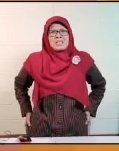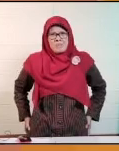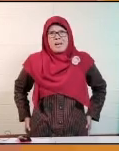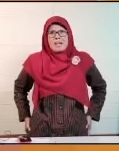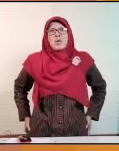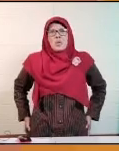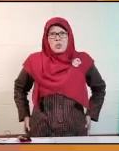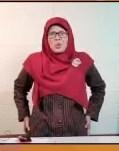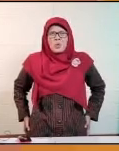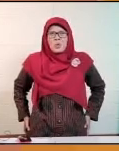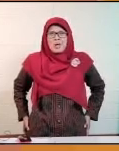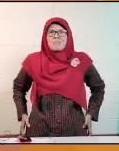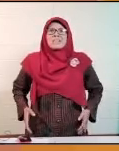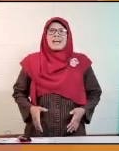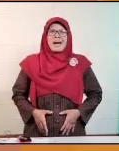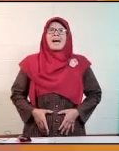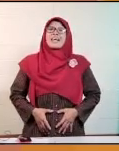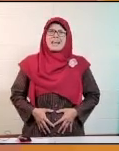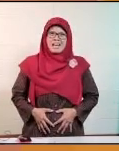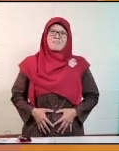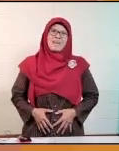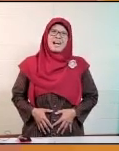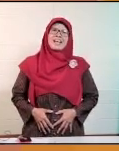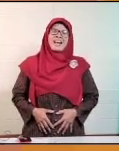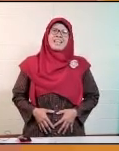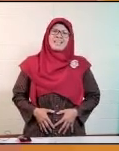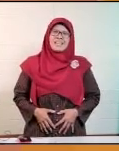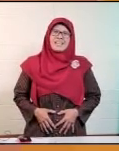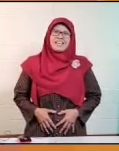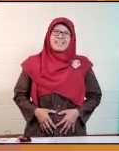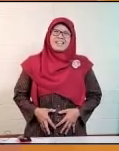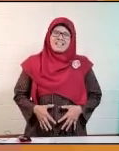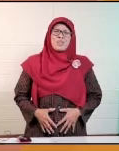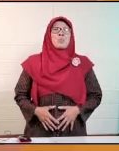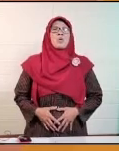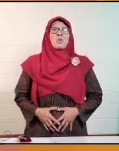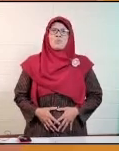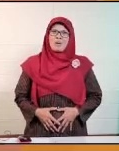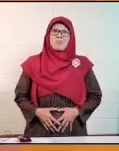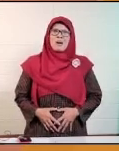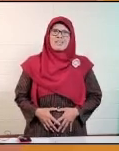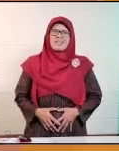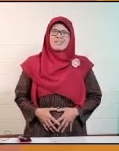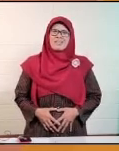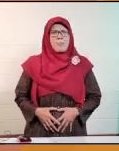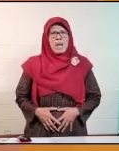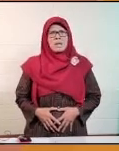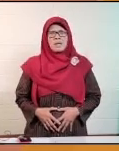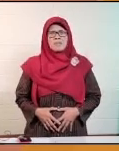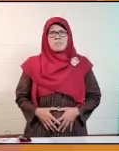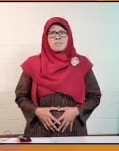Allah mempersiapkan untuk menjaga rahim yang ada di tubuh perempuan